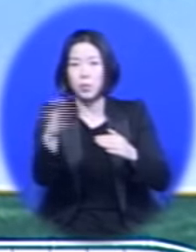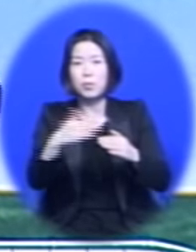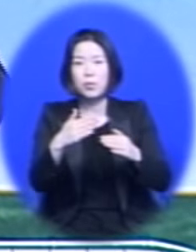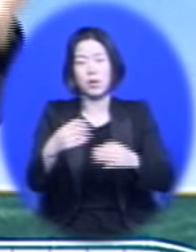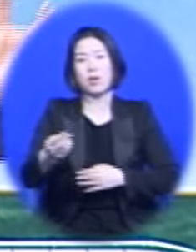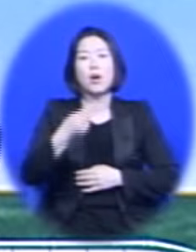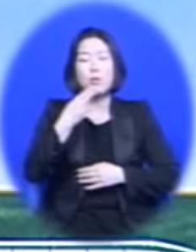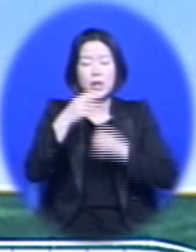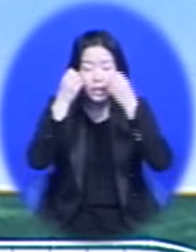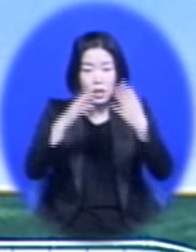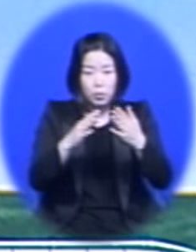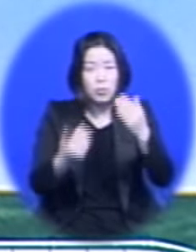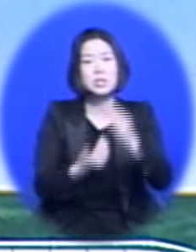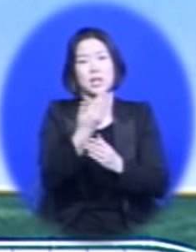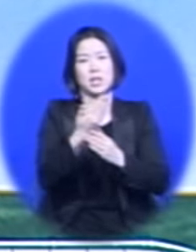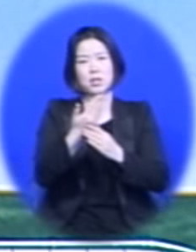언덕이 새로 생기기도 합니다.